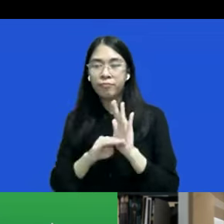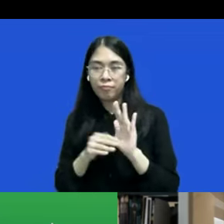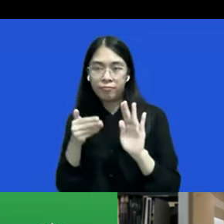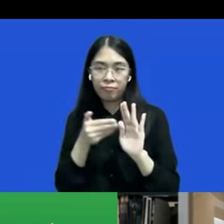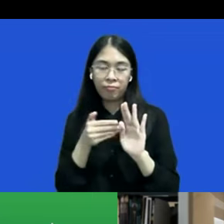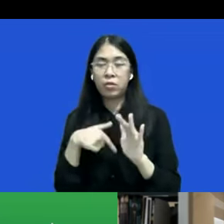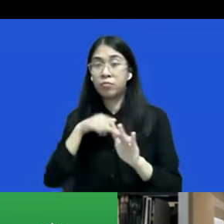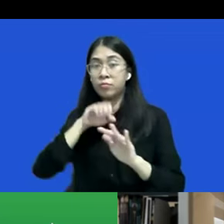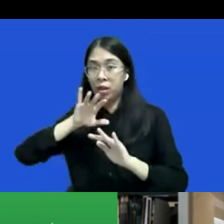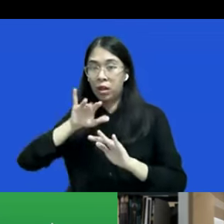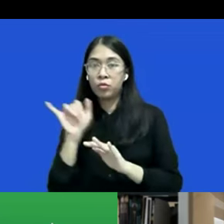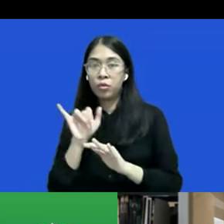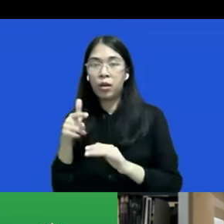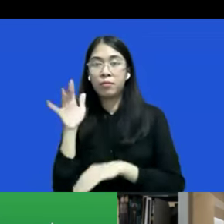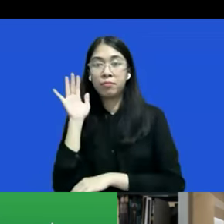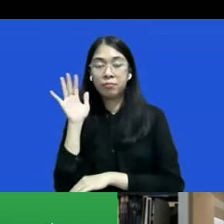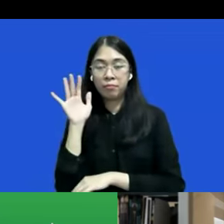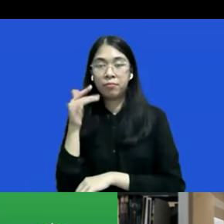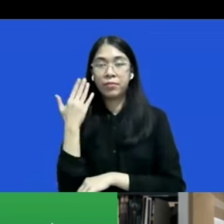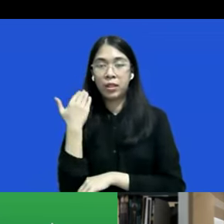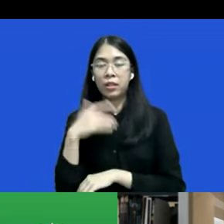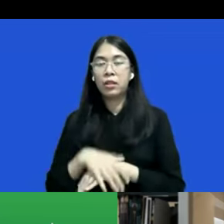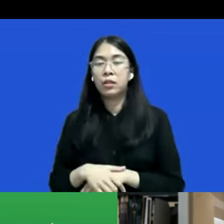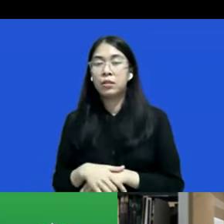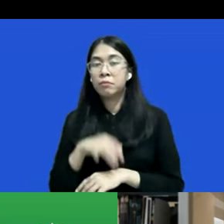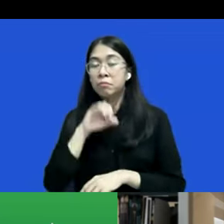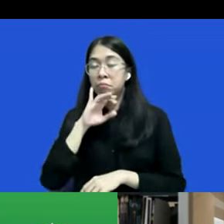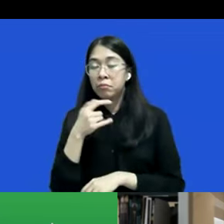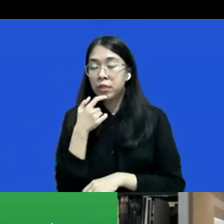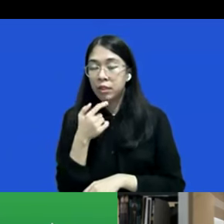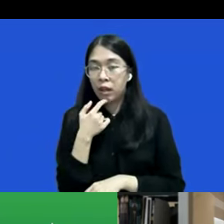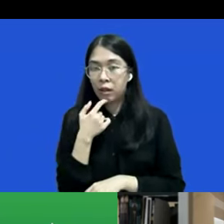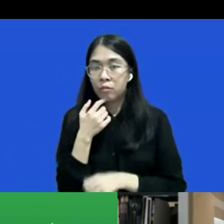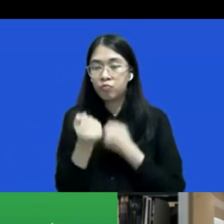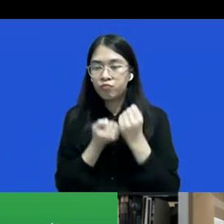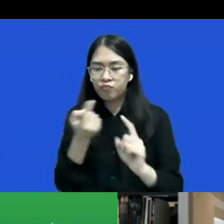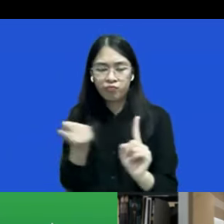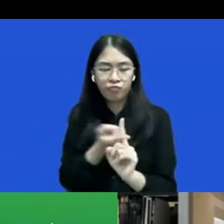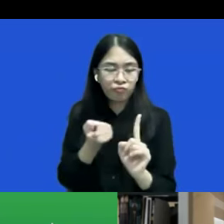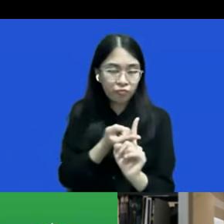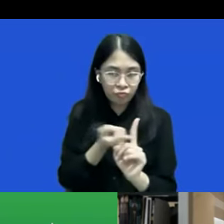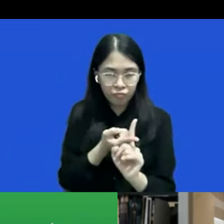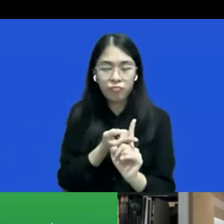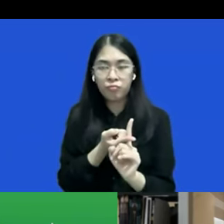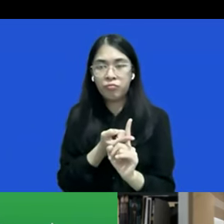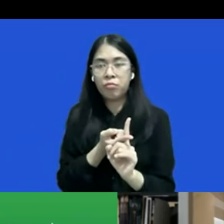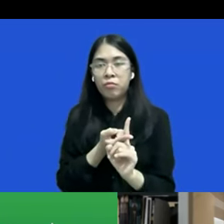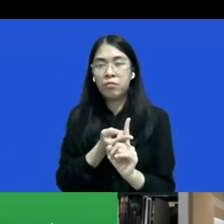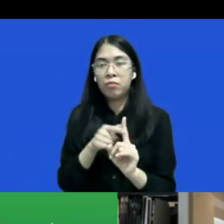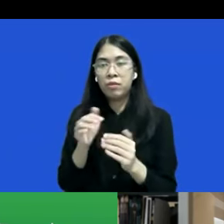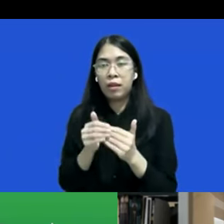saya tegaskan juga dalam paparan saya bahwa pada saat bicara mengenai upaya paksa yang bisa dilakukan di